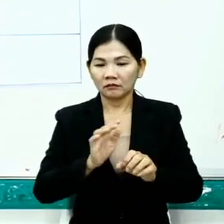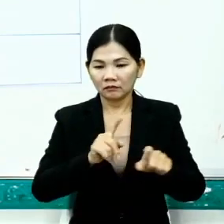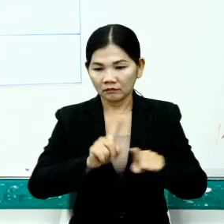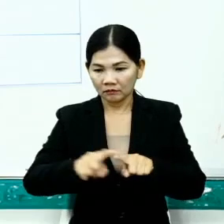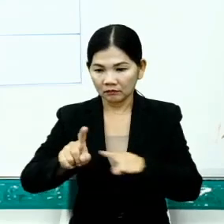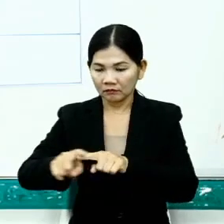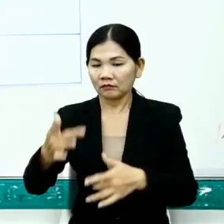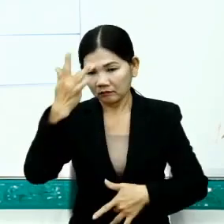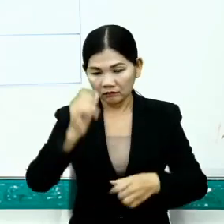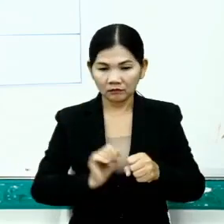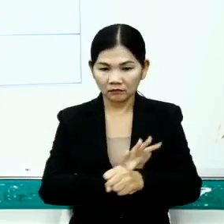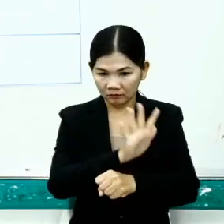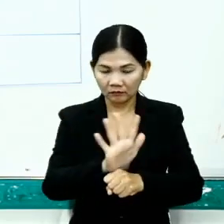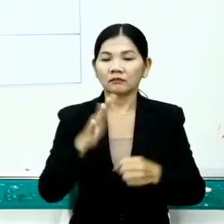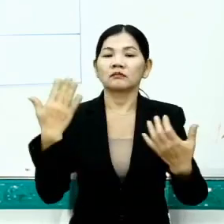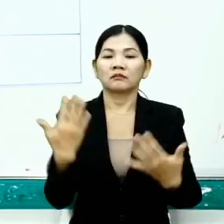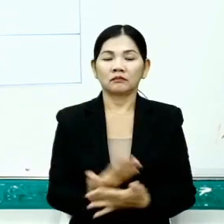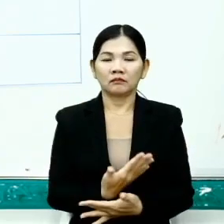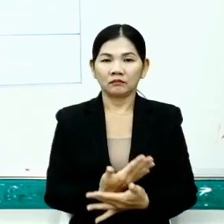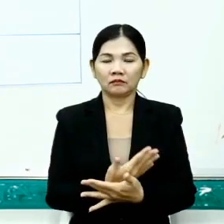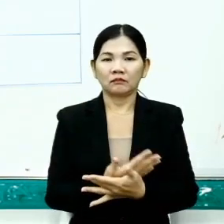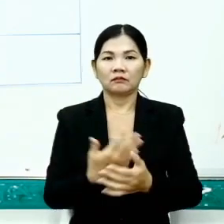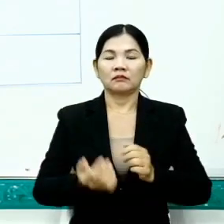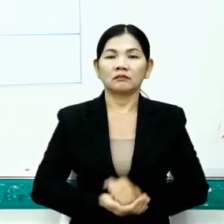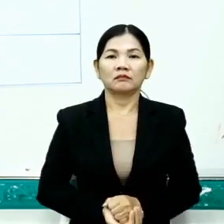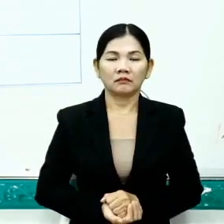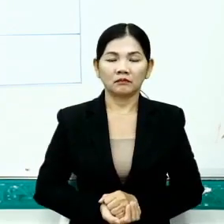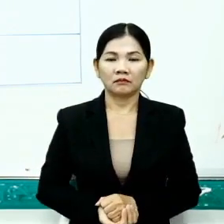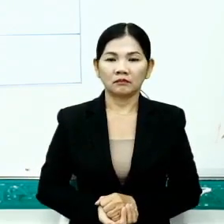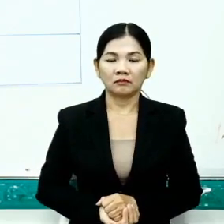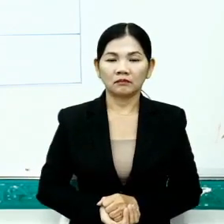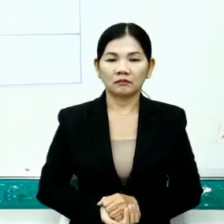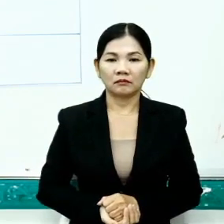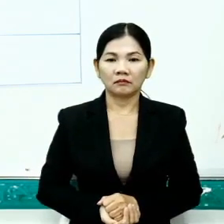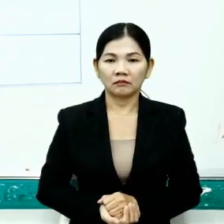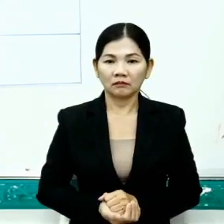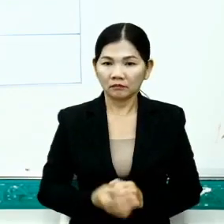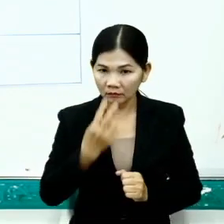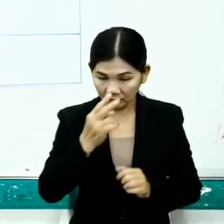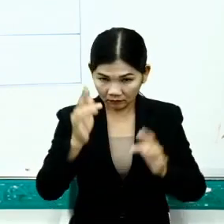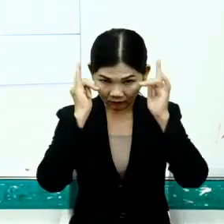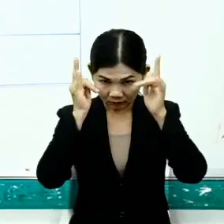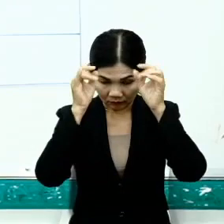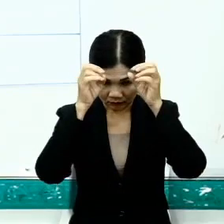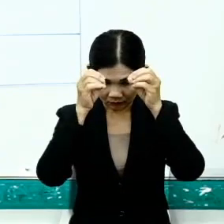ងៗជាពិសេសជំងឺប្រភេទថ្មីគឺជំងឺ COVID-19